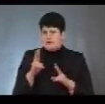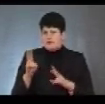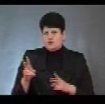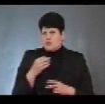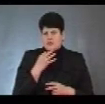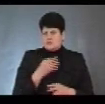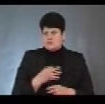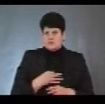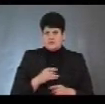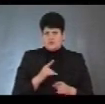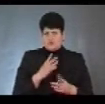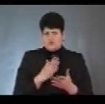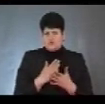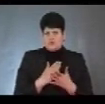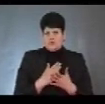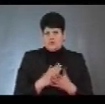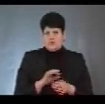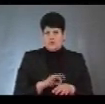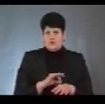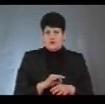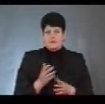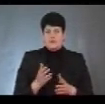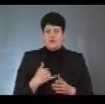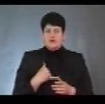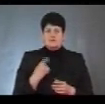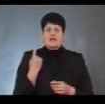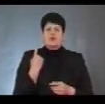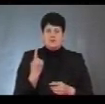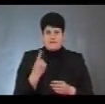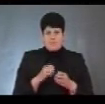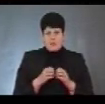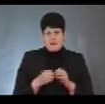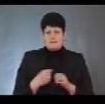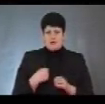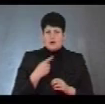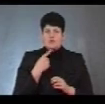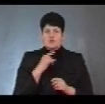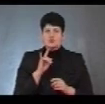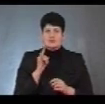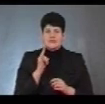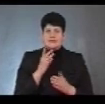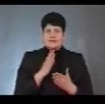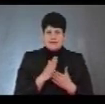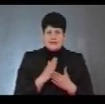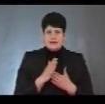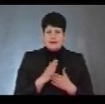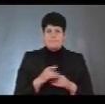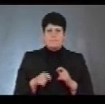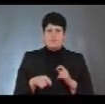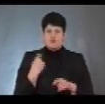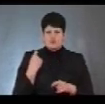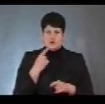говорив про те, що є якийсь підозрений синдром. Тобто в нас була єдина проблема – це мені говорили, що в дитини є порушення кровотоку.